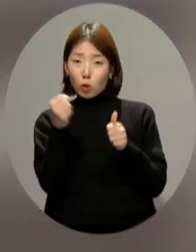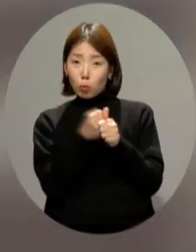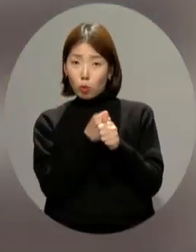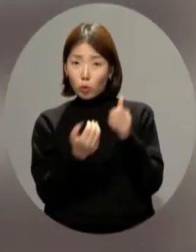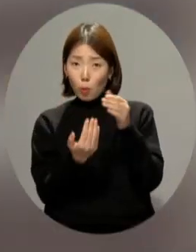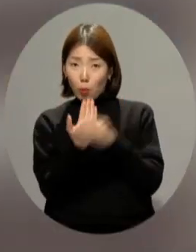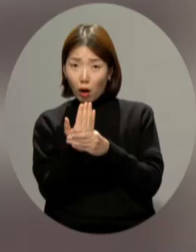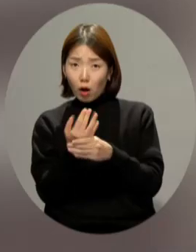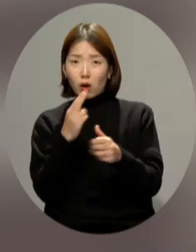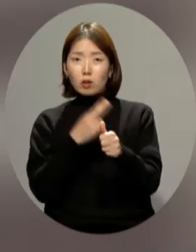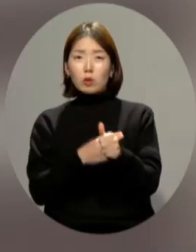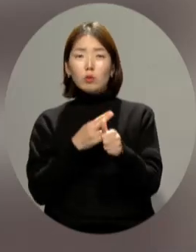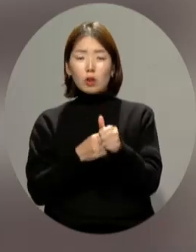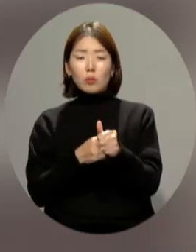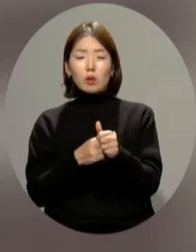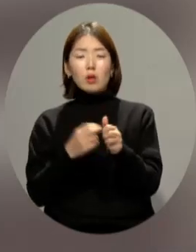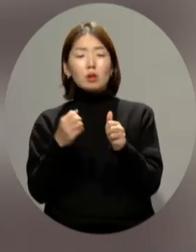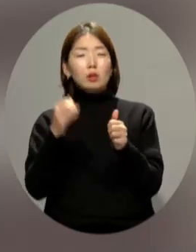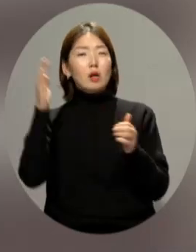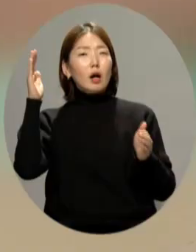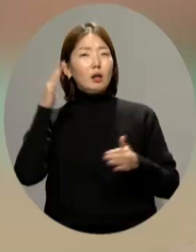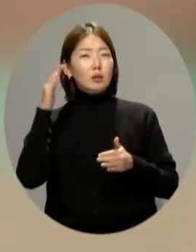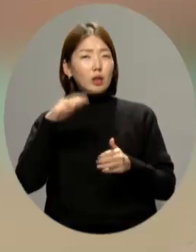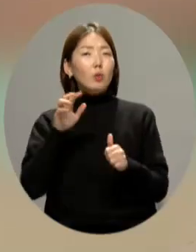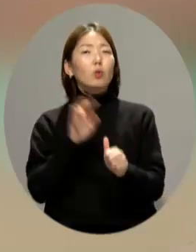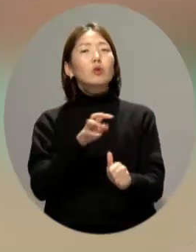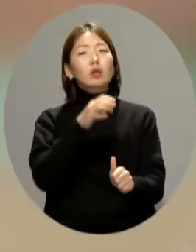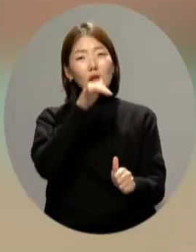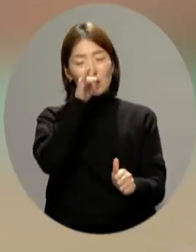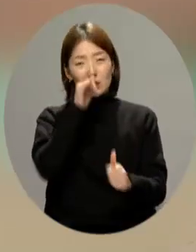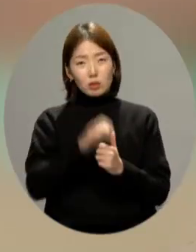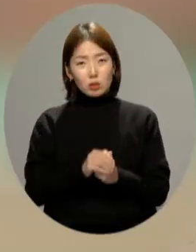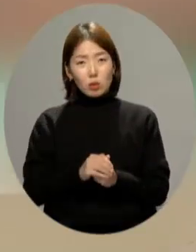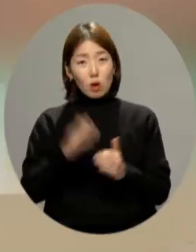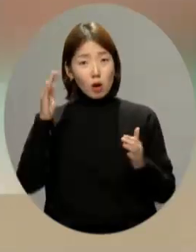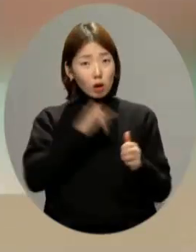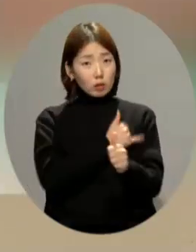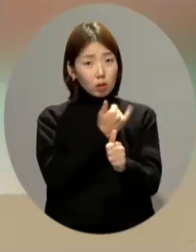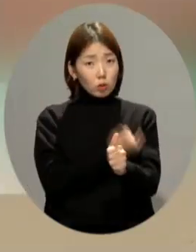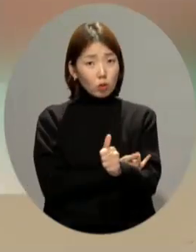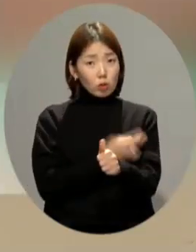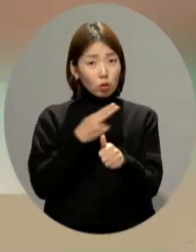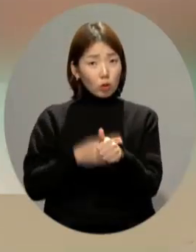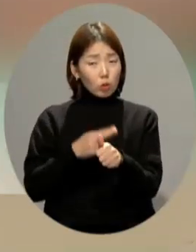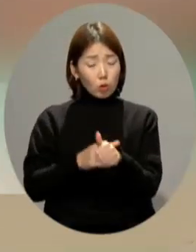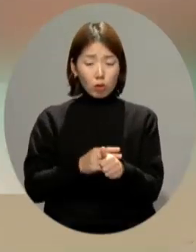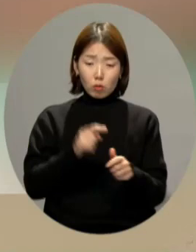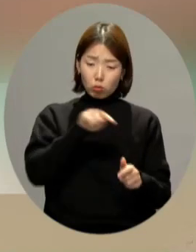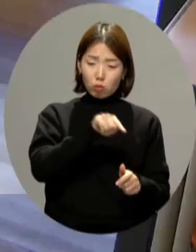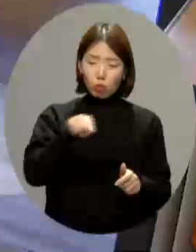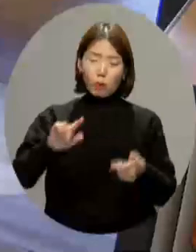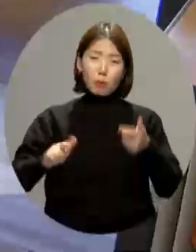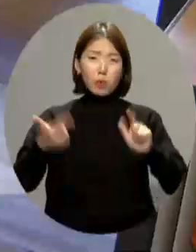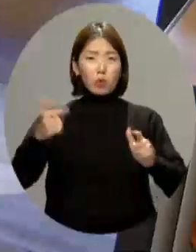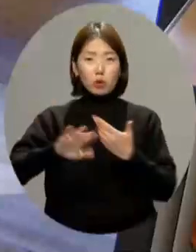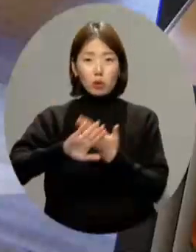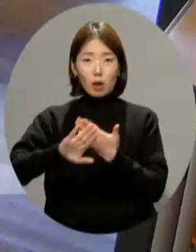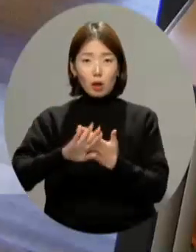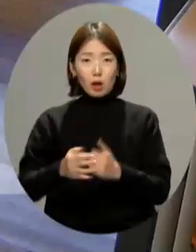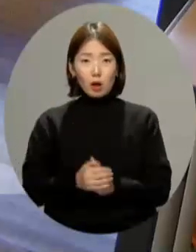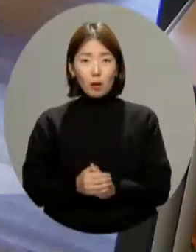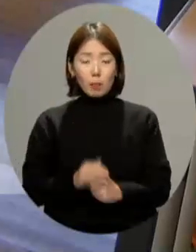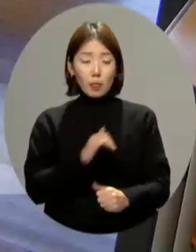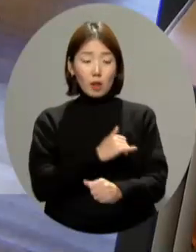있었다며 교사가 일부 학생을 질책한 일이 있었는데 학생인권센터의 조사 결과는 달랐습니다. 학생들